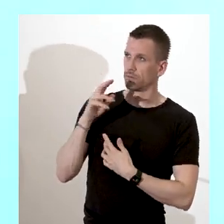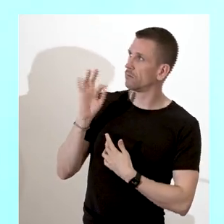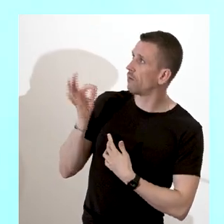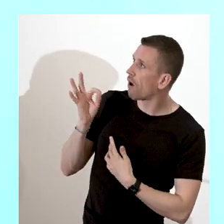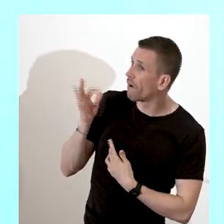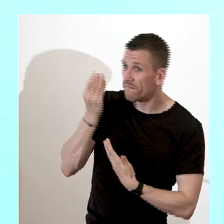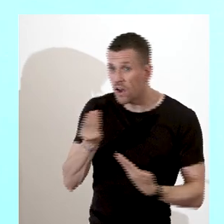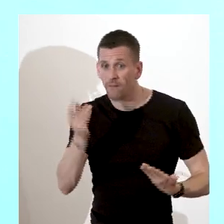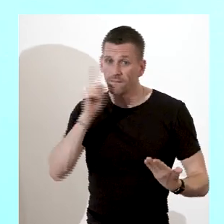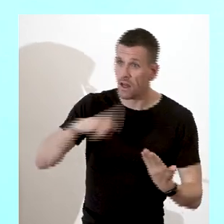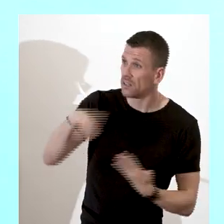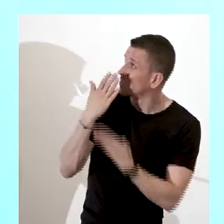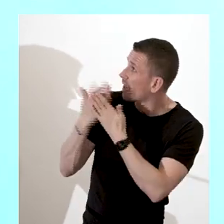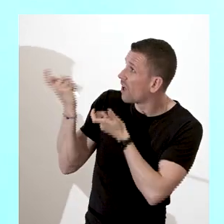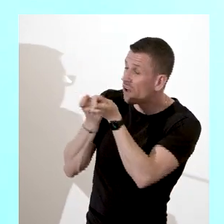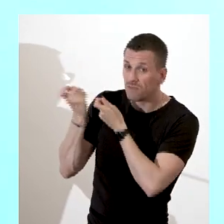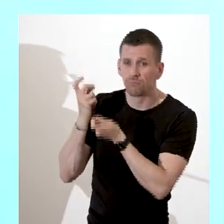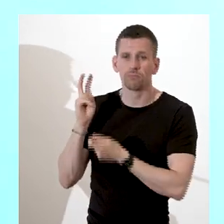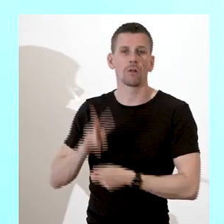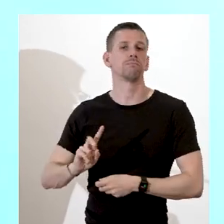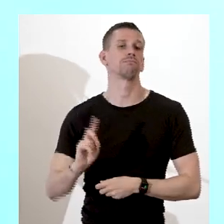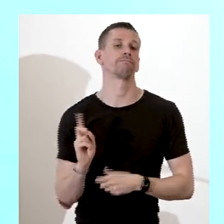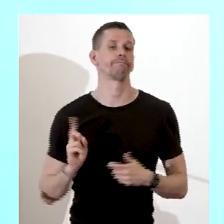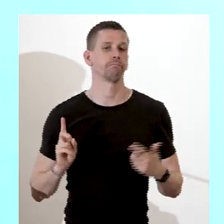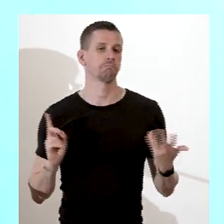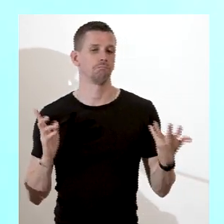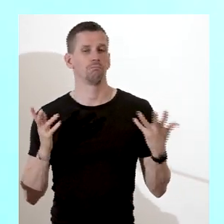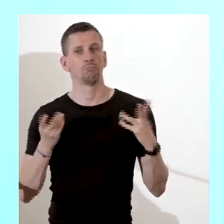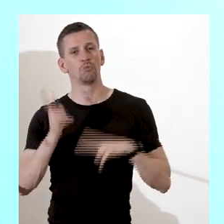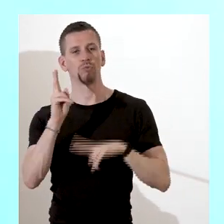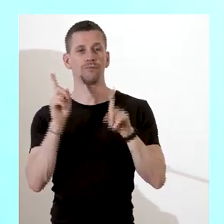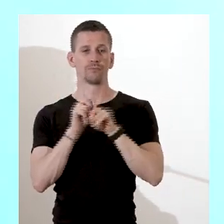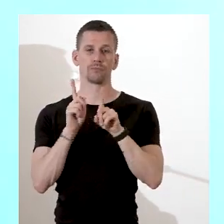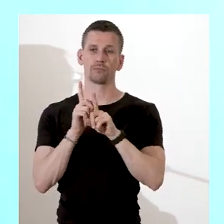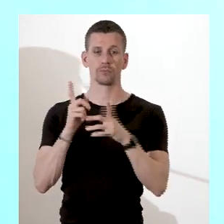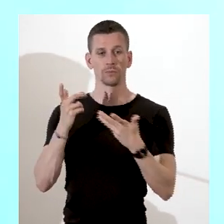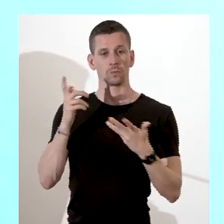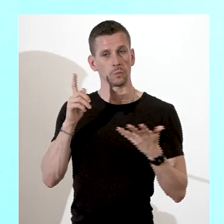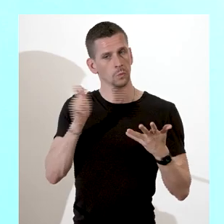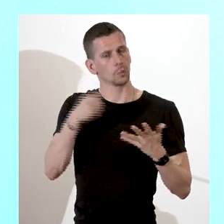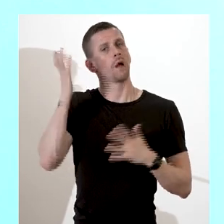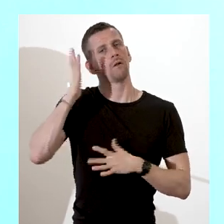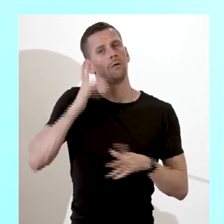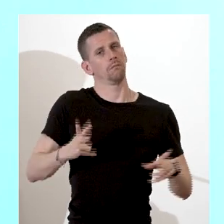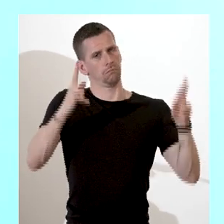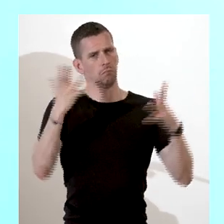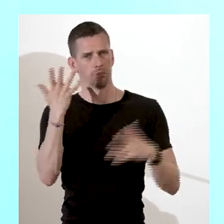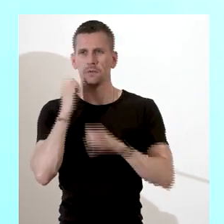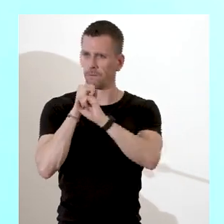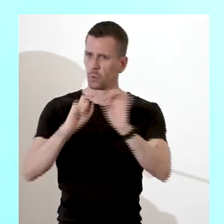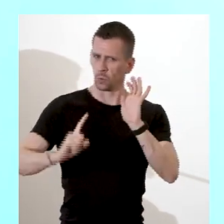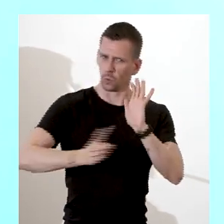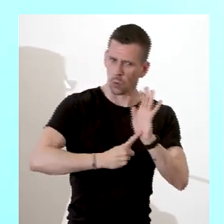traite et l'esclavage sont à cette époque des pratiques légales, encadrées et encouragées par l'État